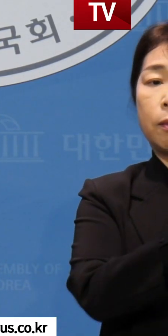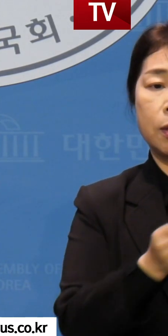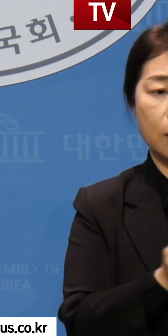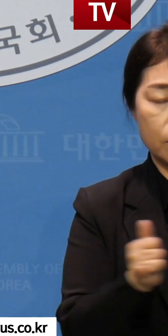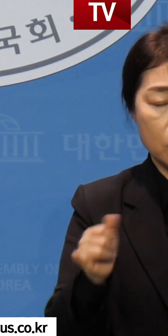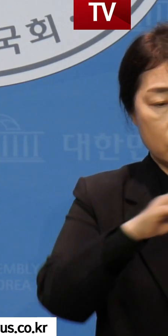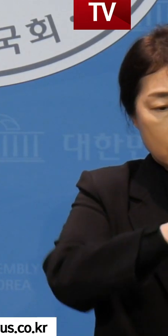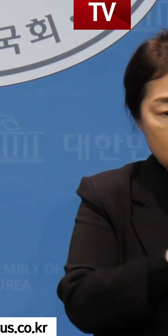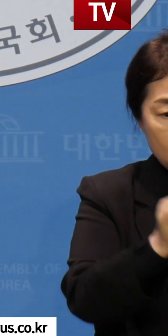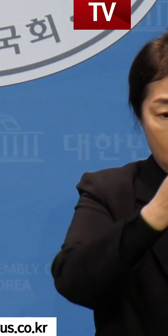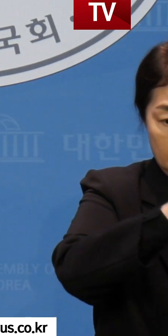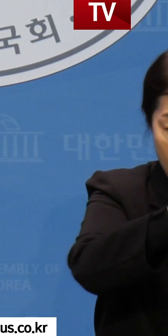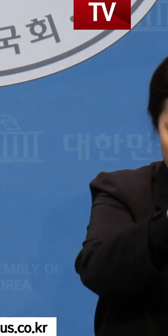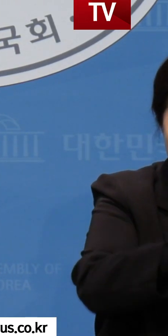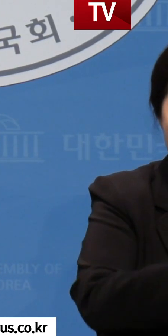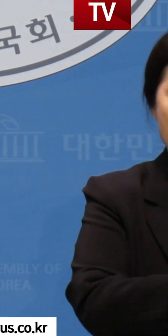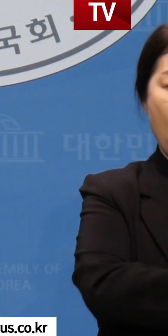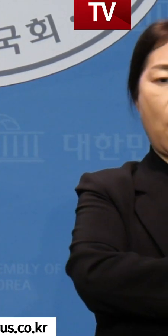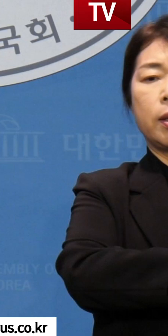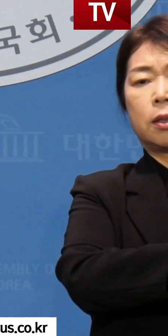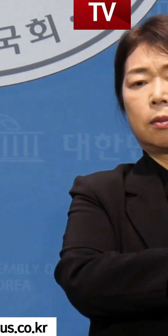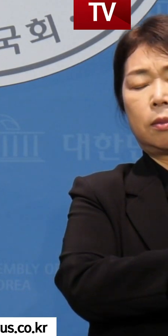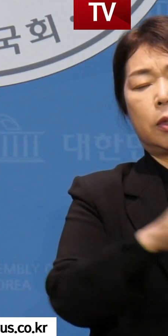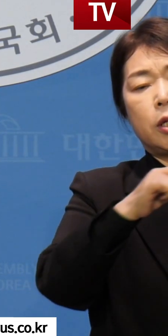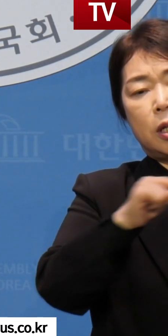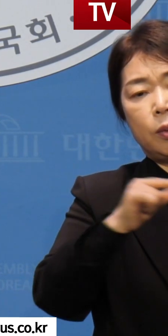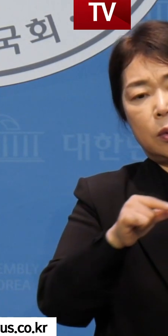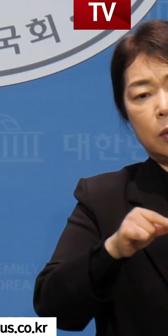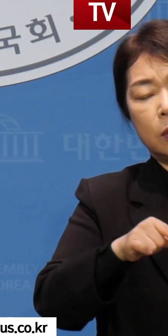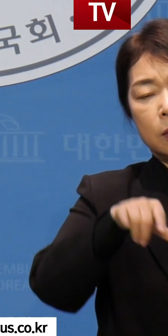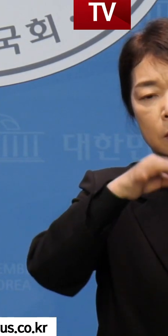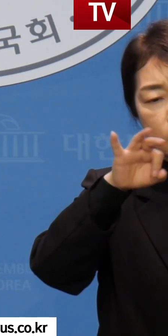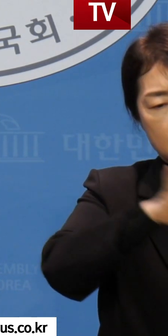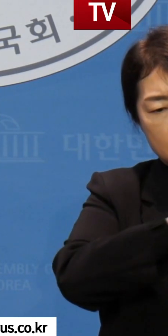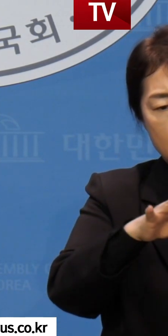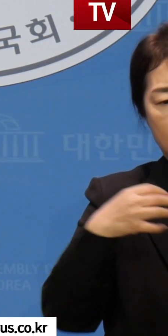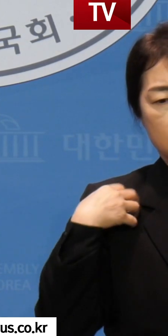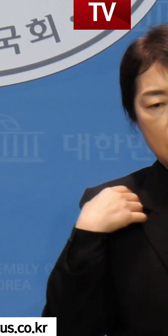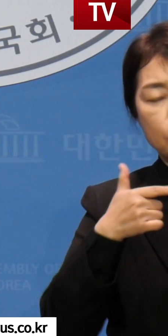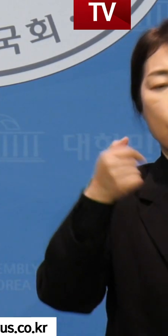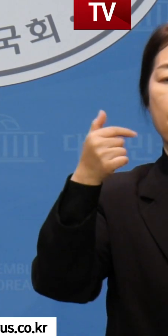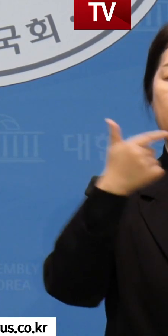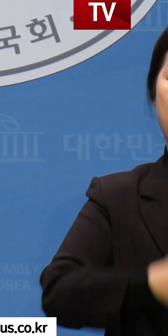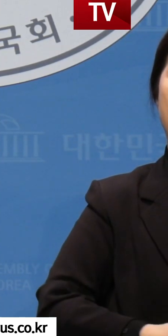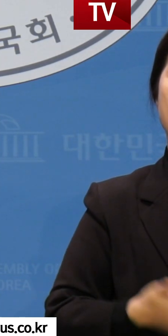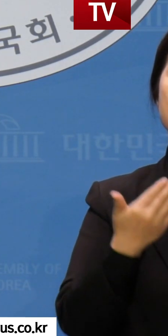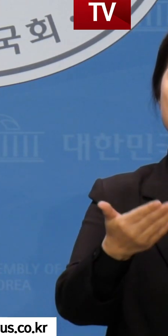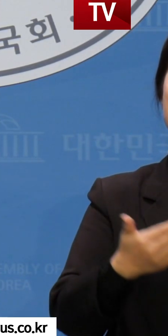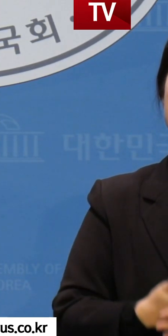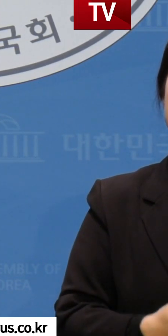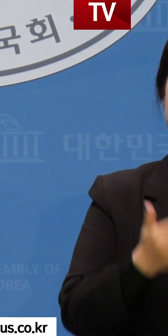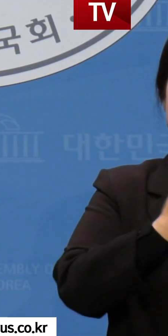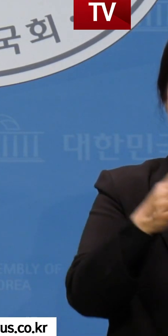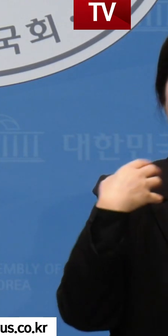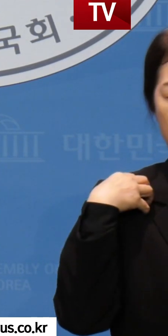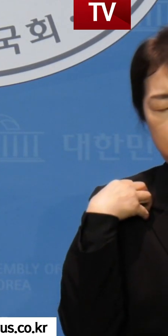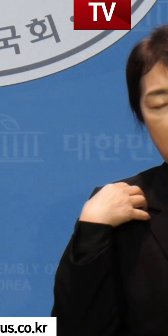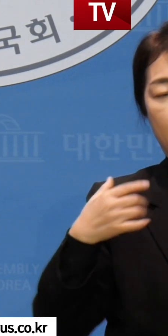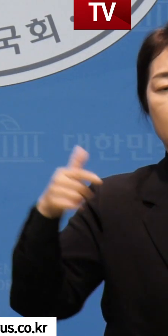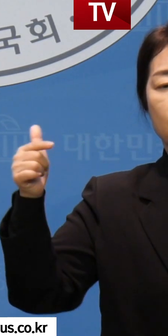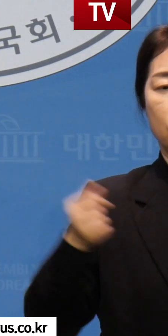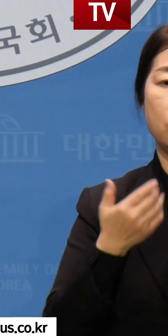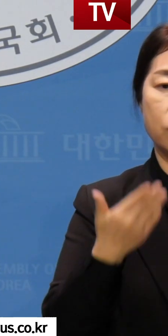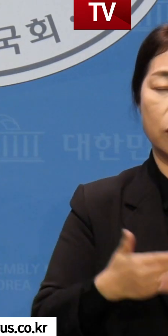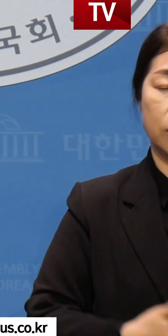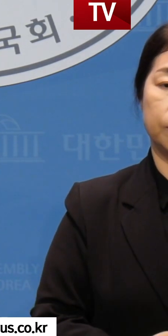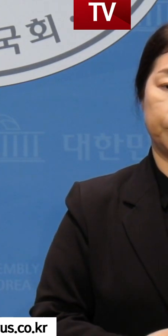금액을 상환하면 원금 일부를 재정 부담으로 감면해 주어 상환 부담을 경감하고